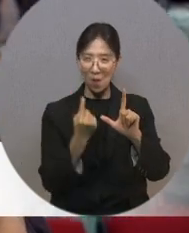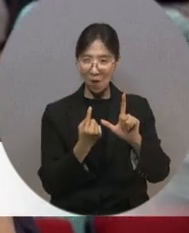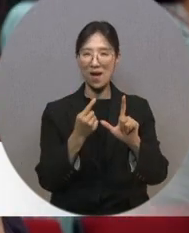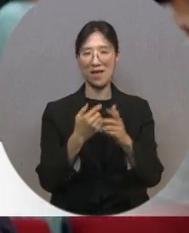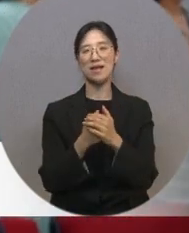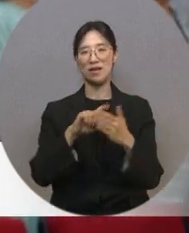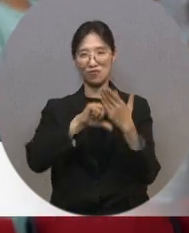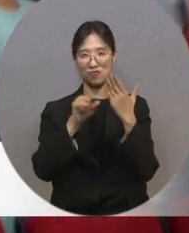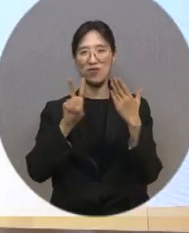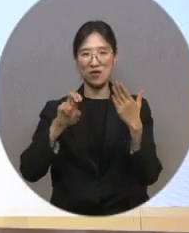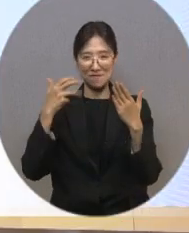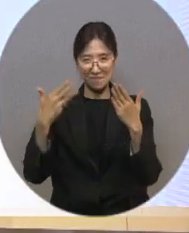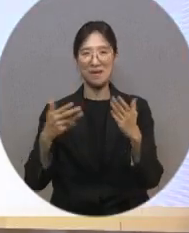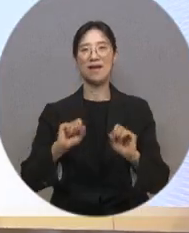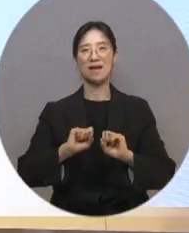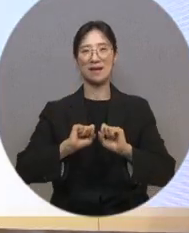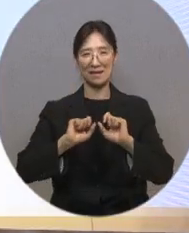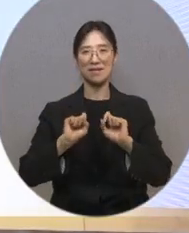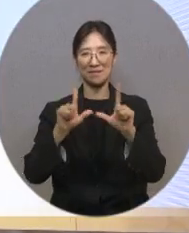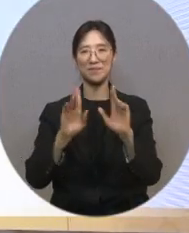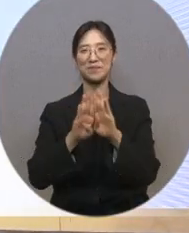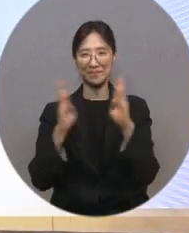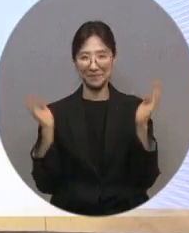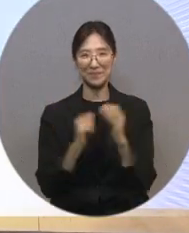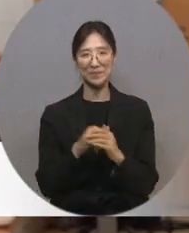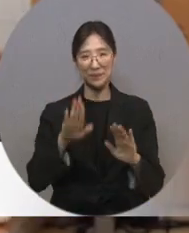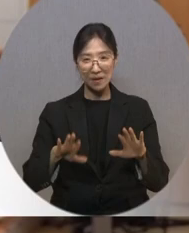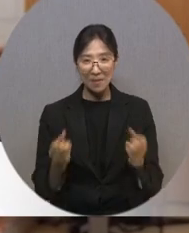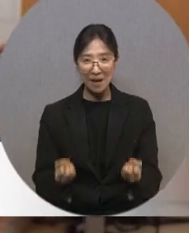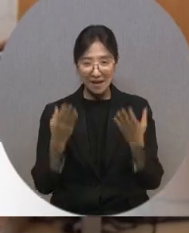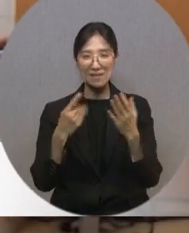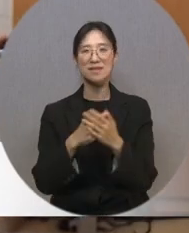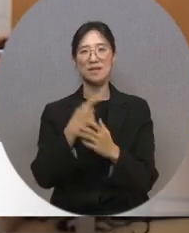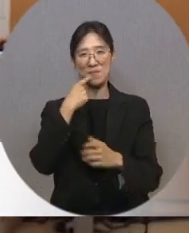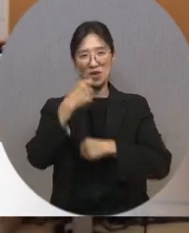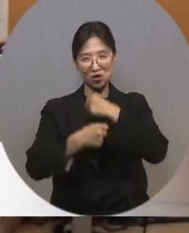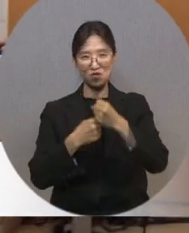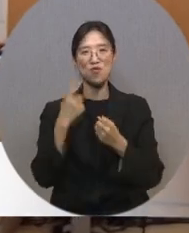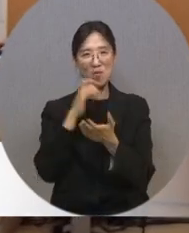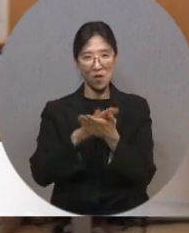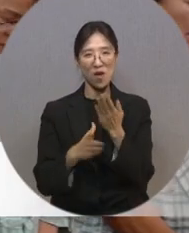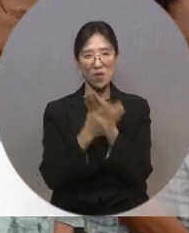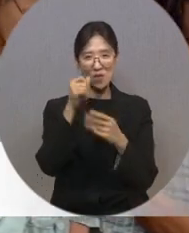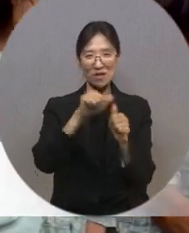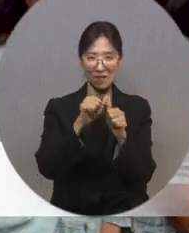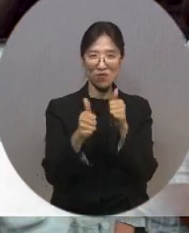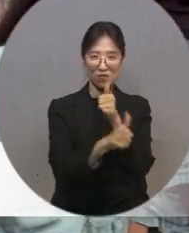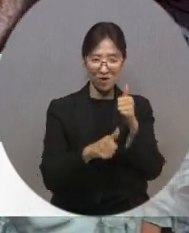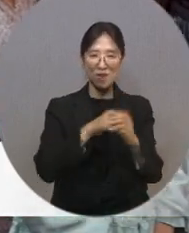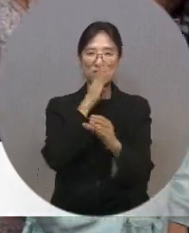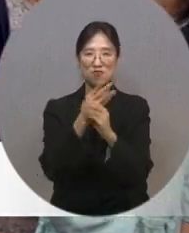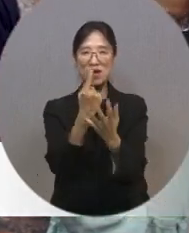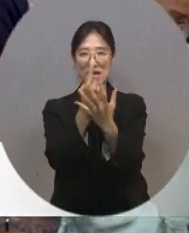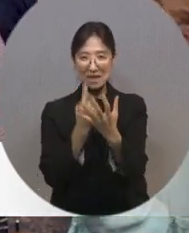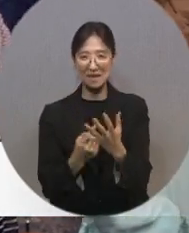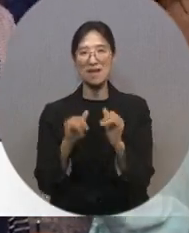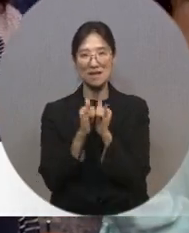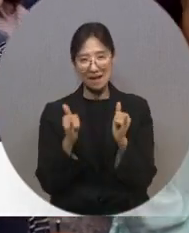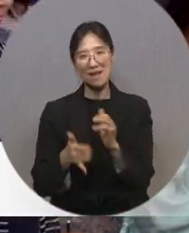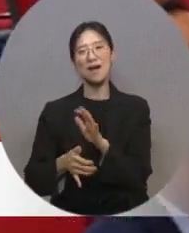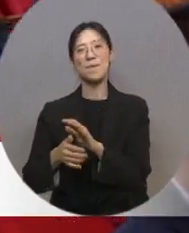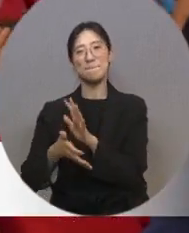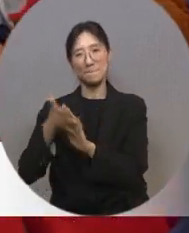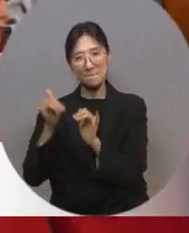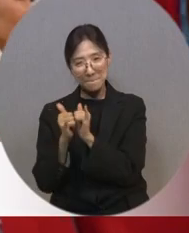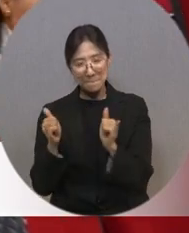바울센터 그레이스홀에서 열렸습니다. 이번 행사는 민주평화통일 전북지역회의 자문위원과 북한이탈주민, 도민 등 100여